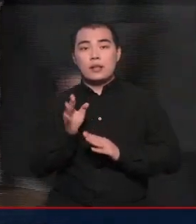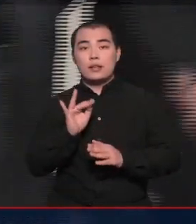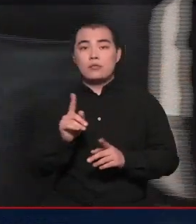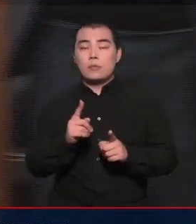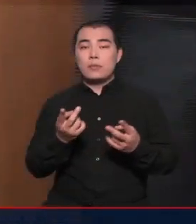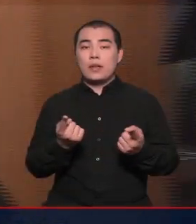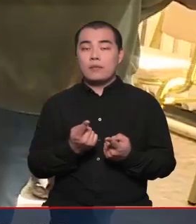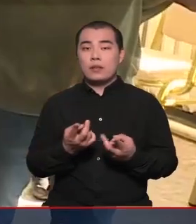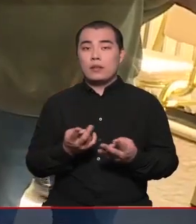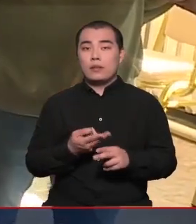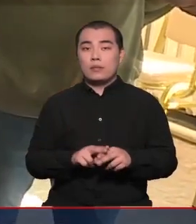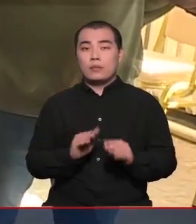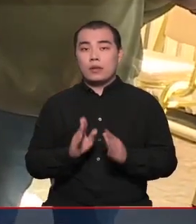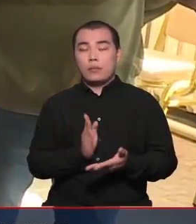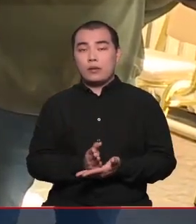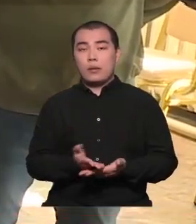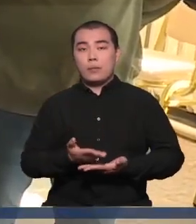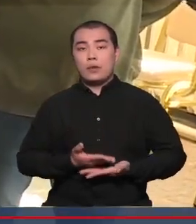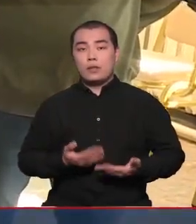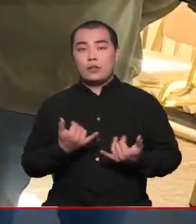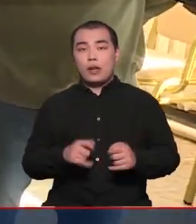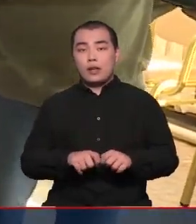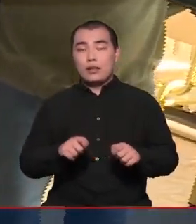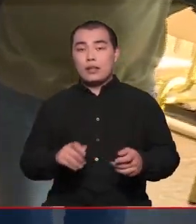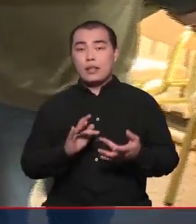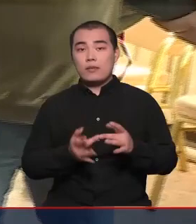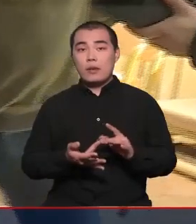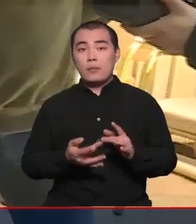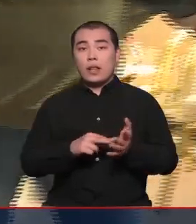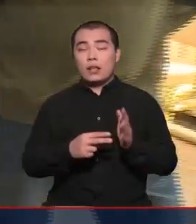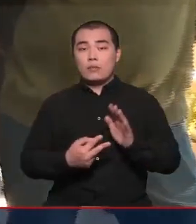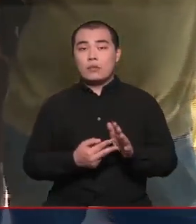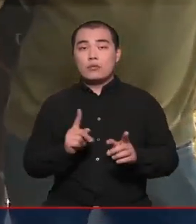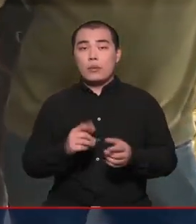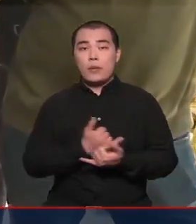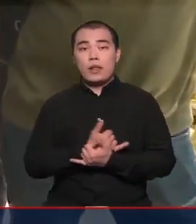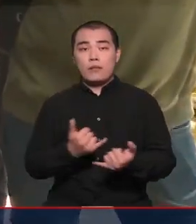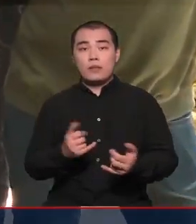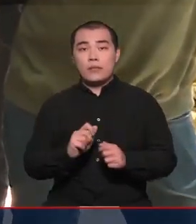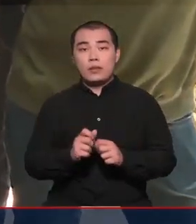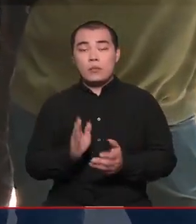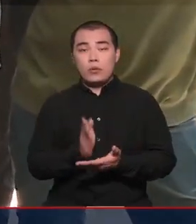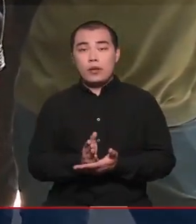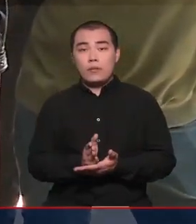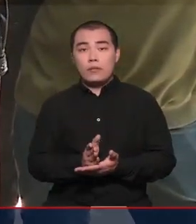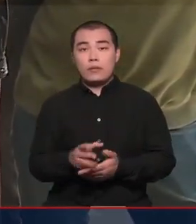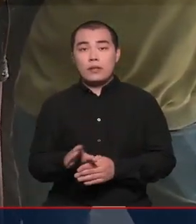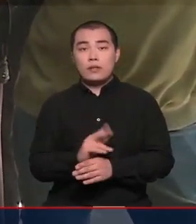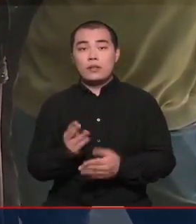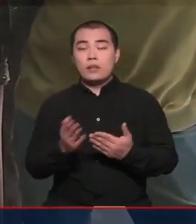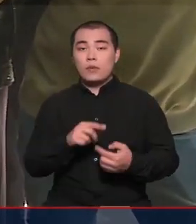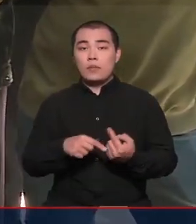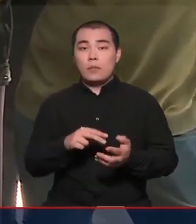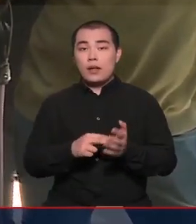необходимости. Мы сейчас создаем цифровую платформу для благотворителей, когда все благотворители придут на эту